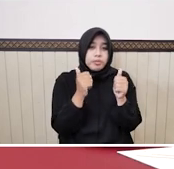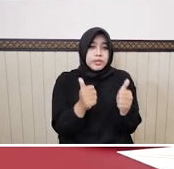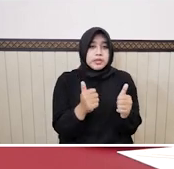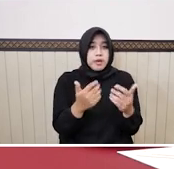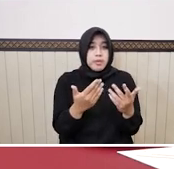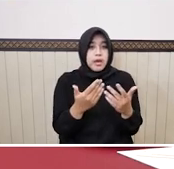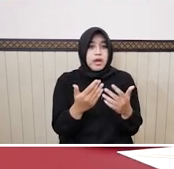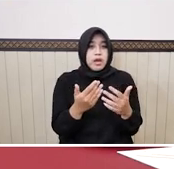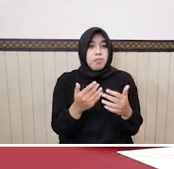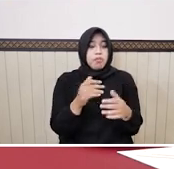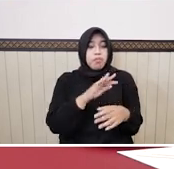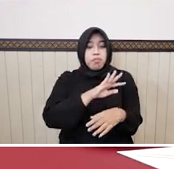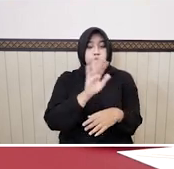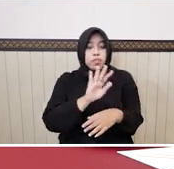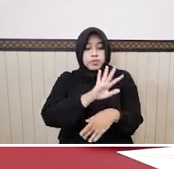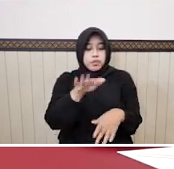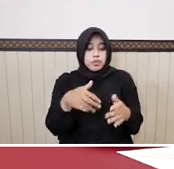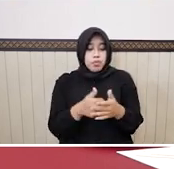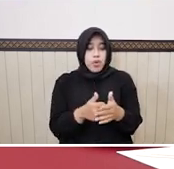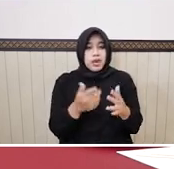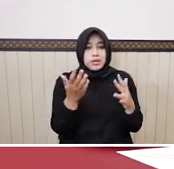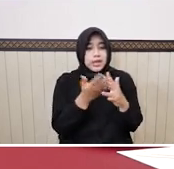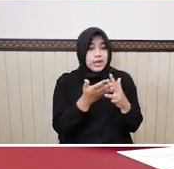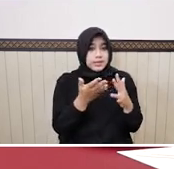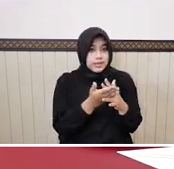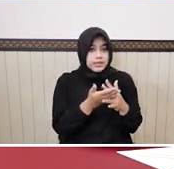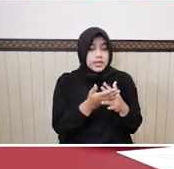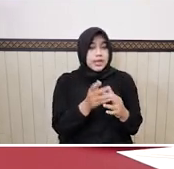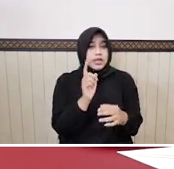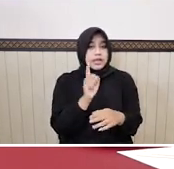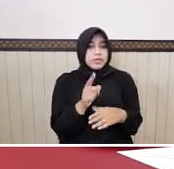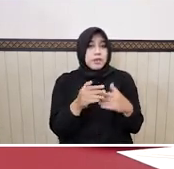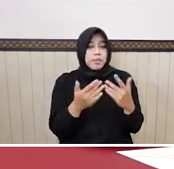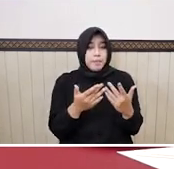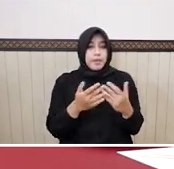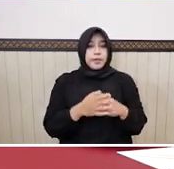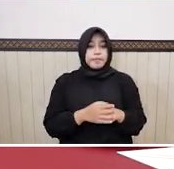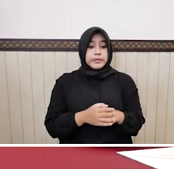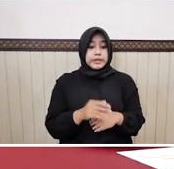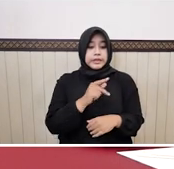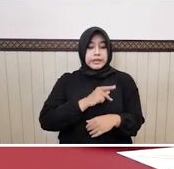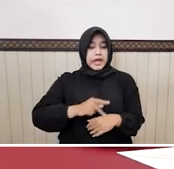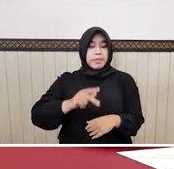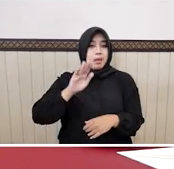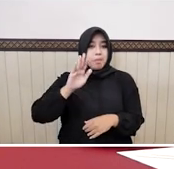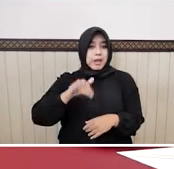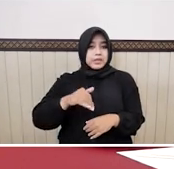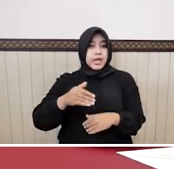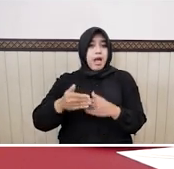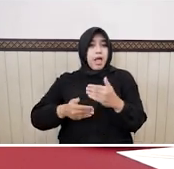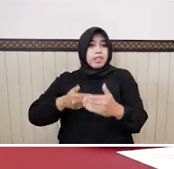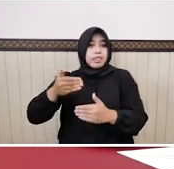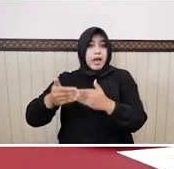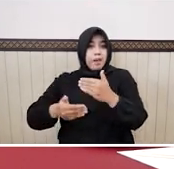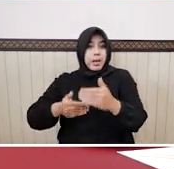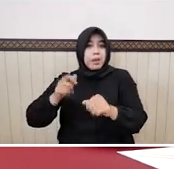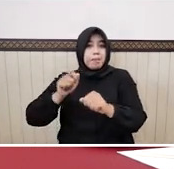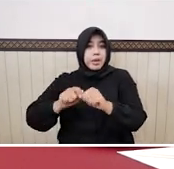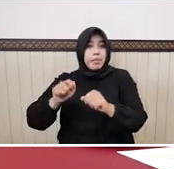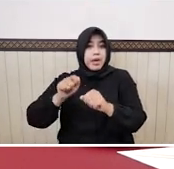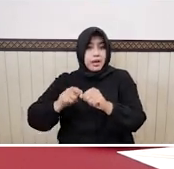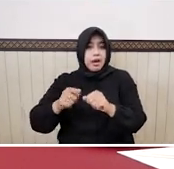dihack Om moderator Iya diakses karena memang kami masih dalam tahap perbaikan